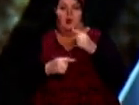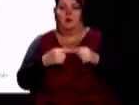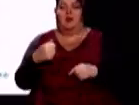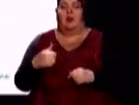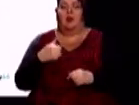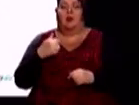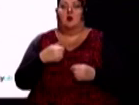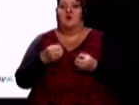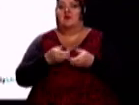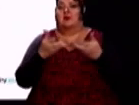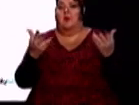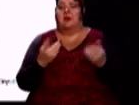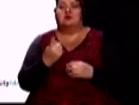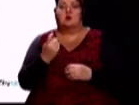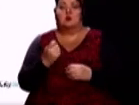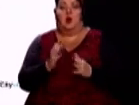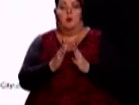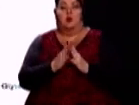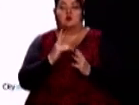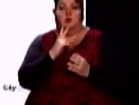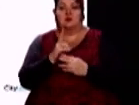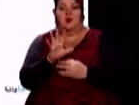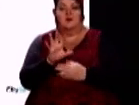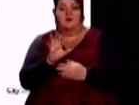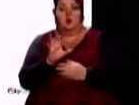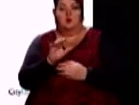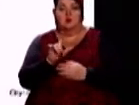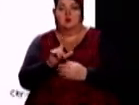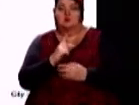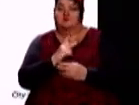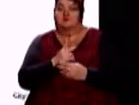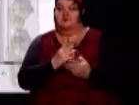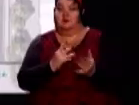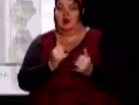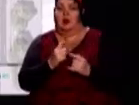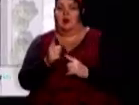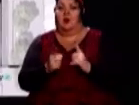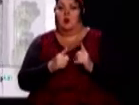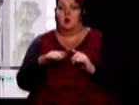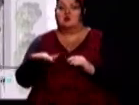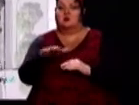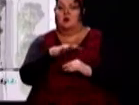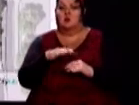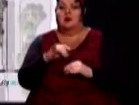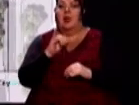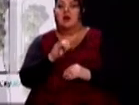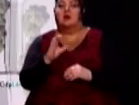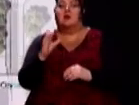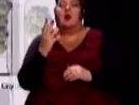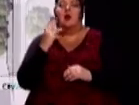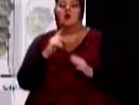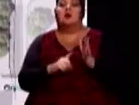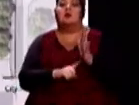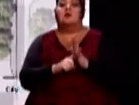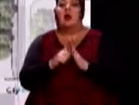показати фото, на яких зображено, якою буде площа після реконструкції. Ірина Станіславівна, коли стартує